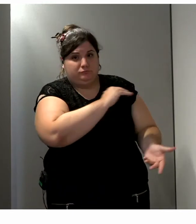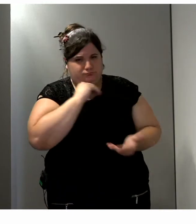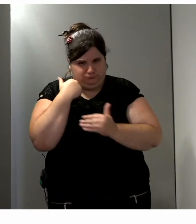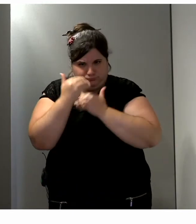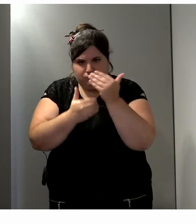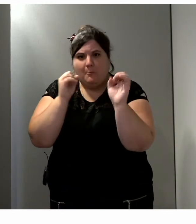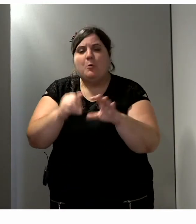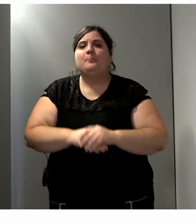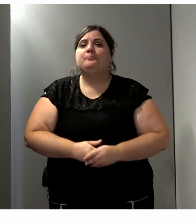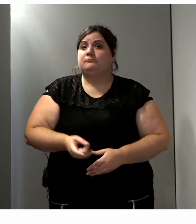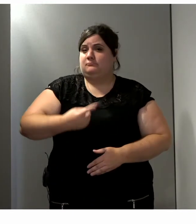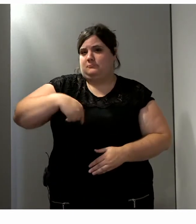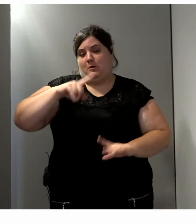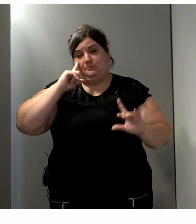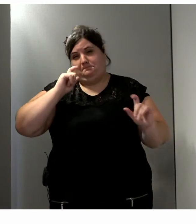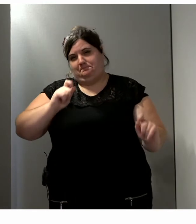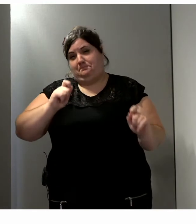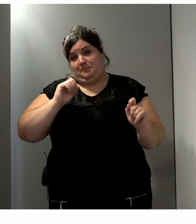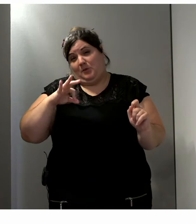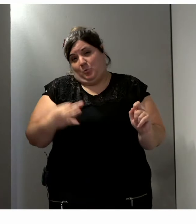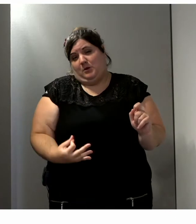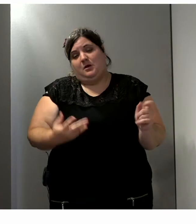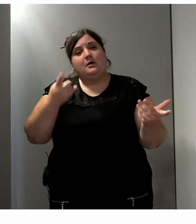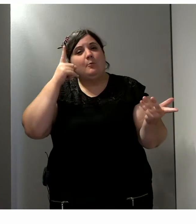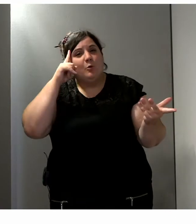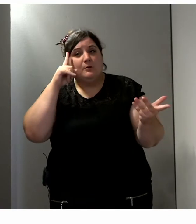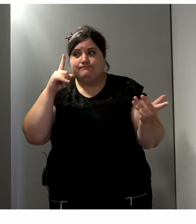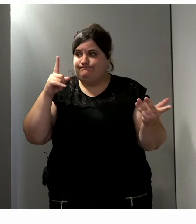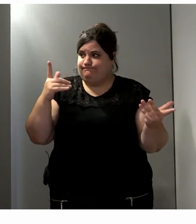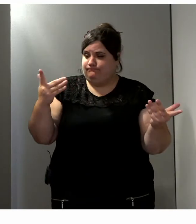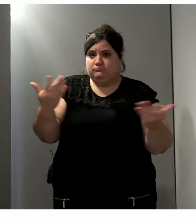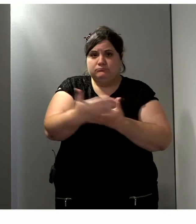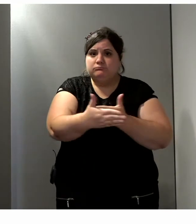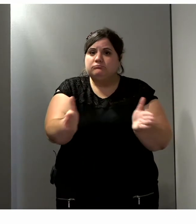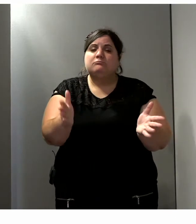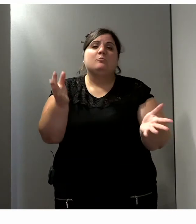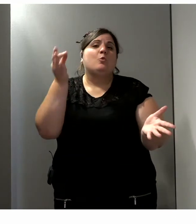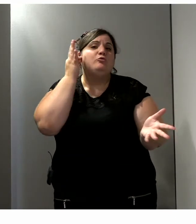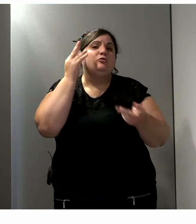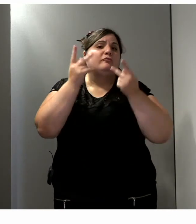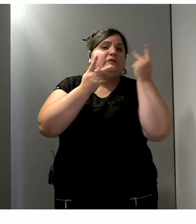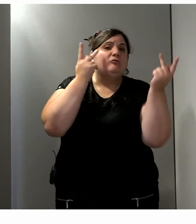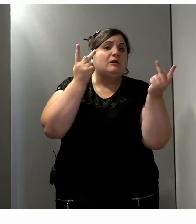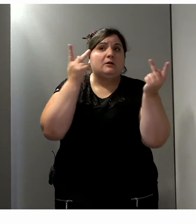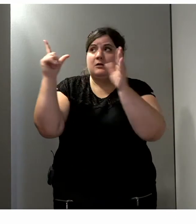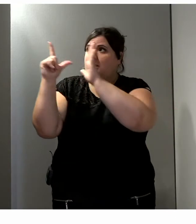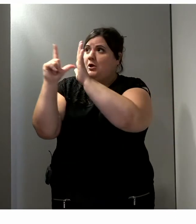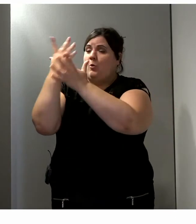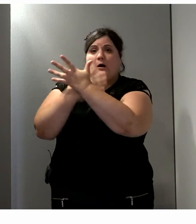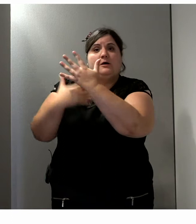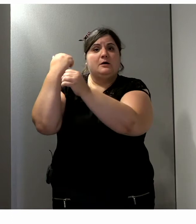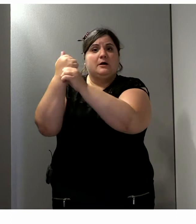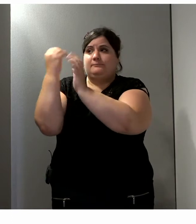grande attention, parce que dans la régulation du paysage audiovisuel, depuis l'origine, le législateur a toujours considéré que les